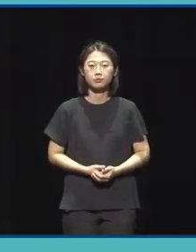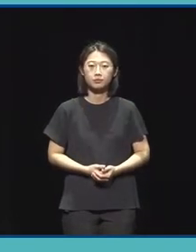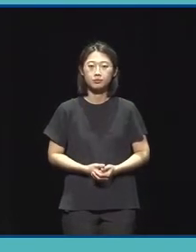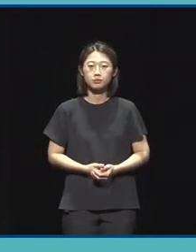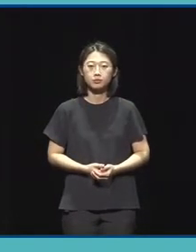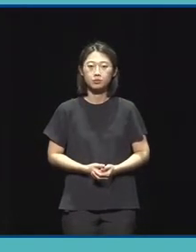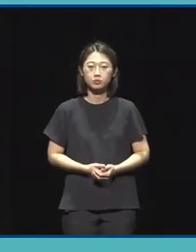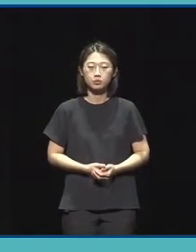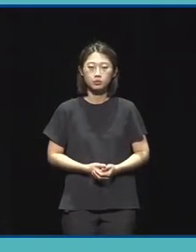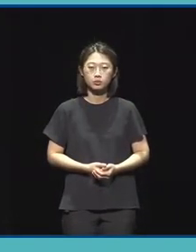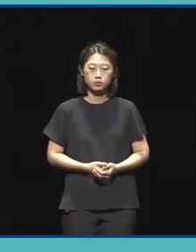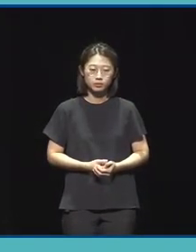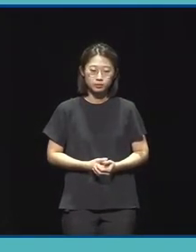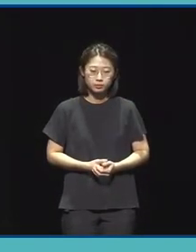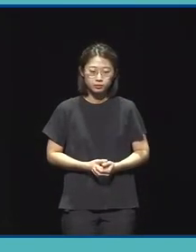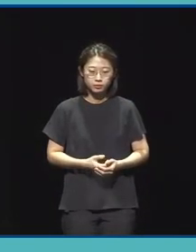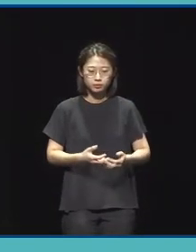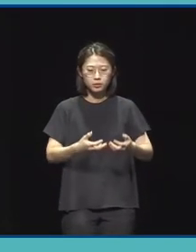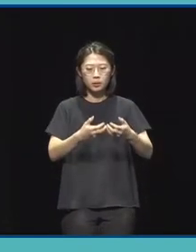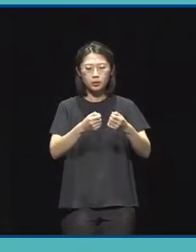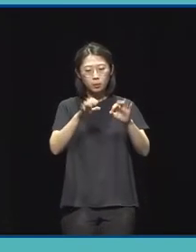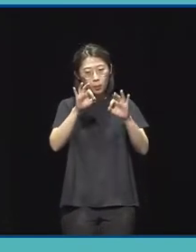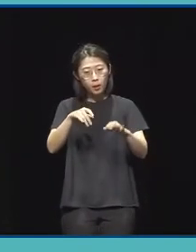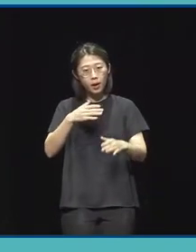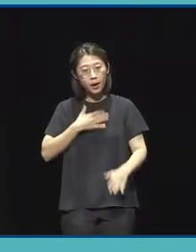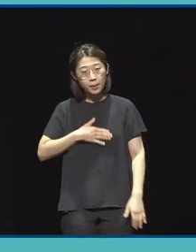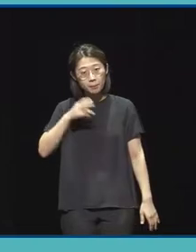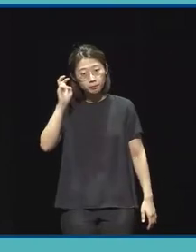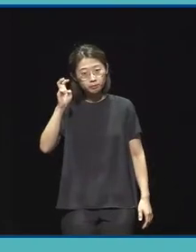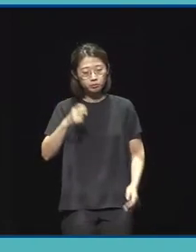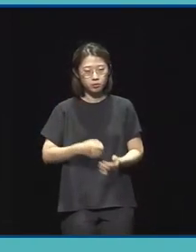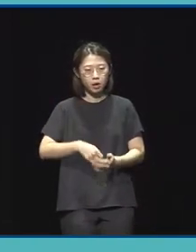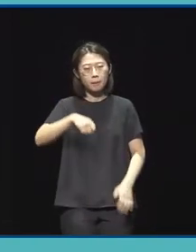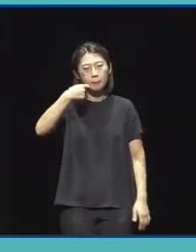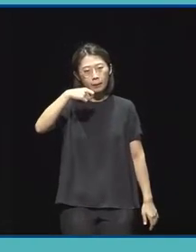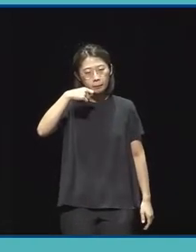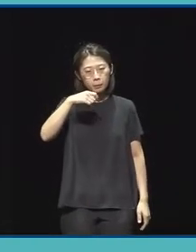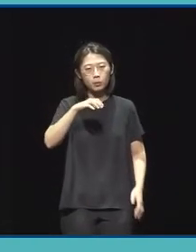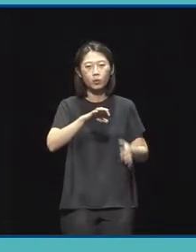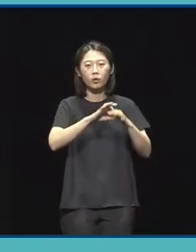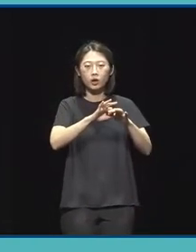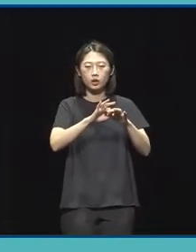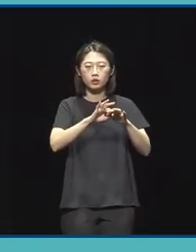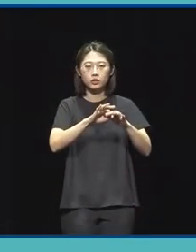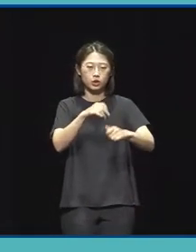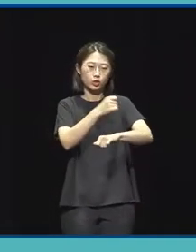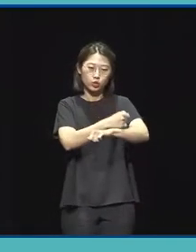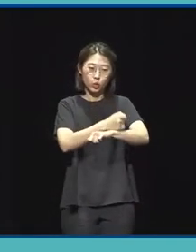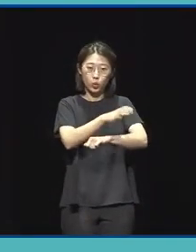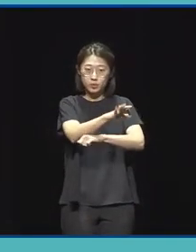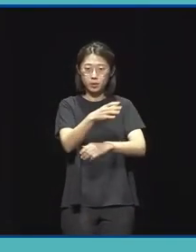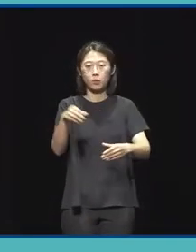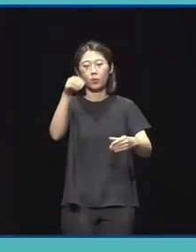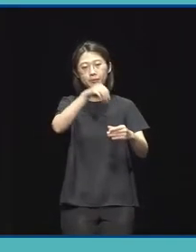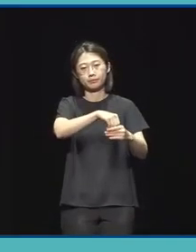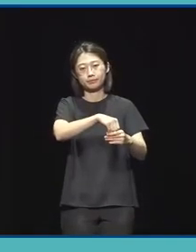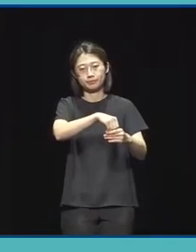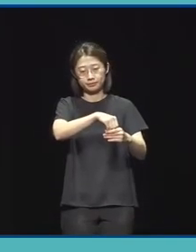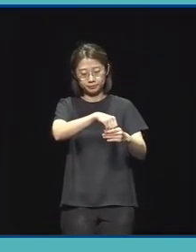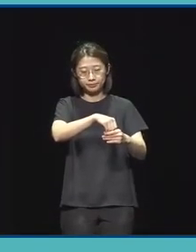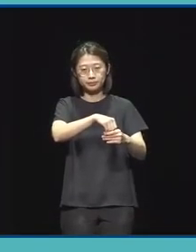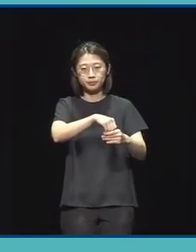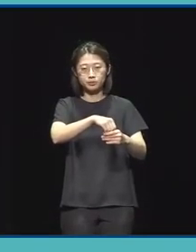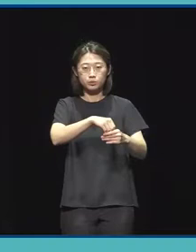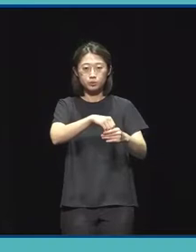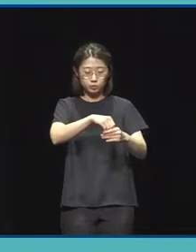공고 요강의 따로 보시면 아시겠지만 식비 부분이 사례비의 포함을 해서 저희가 집행을